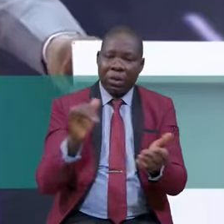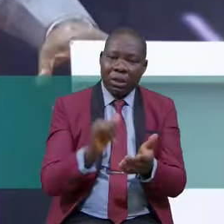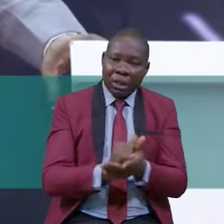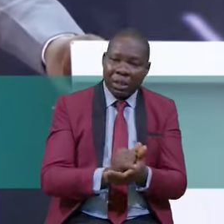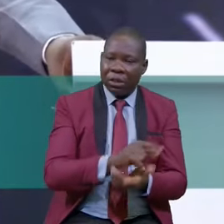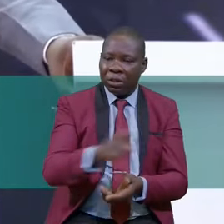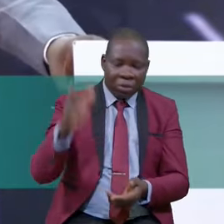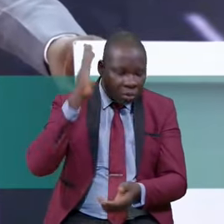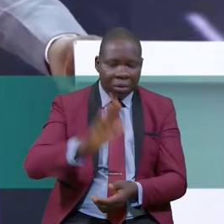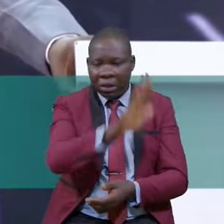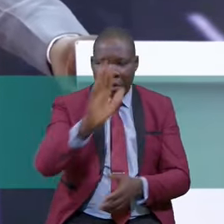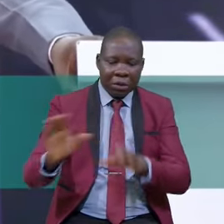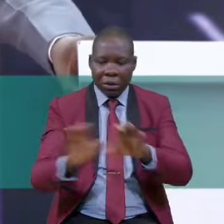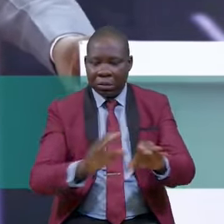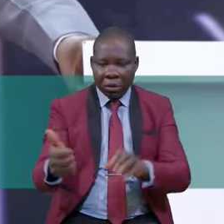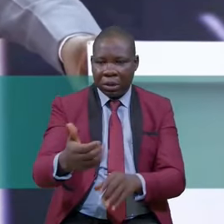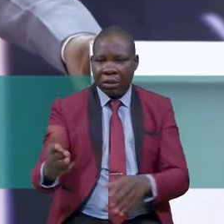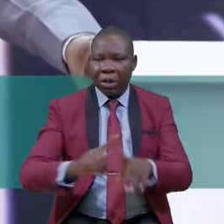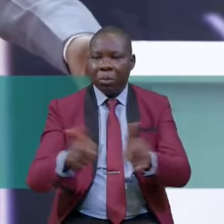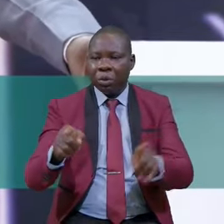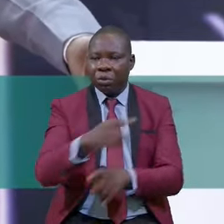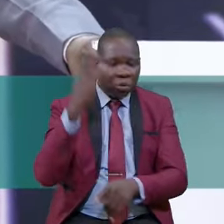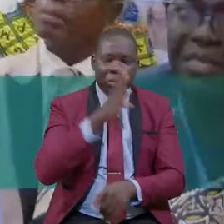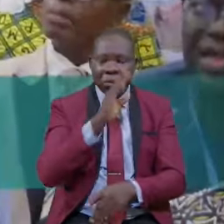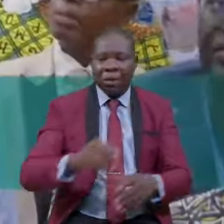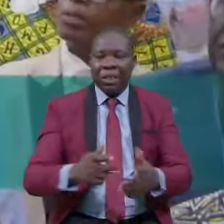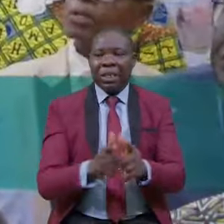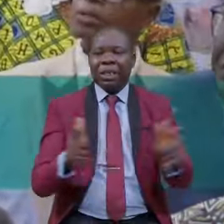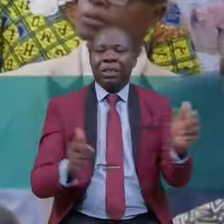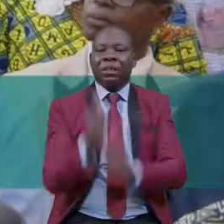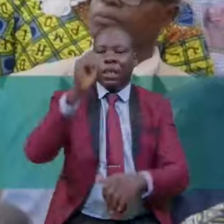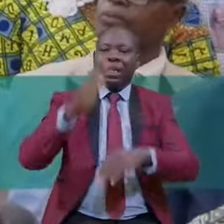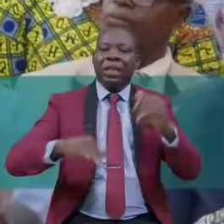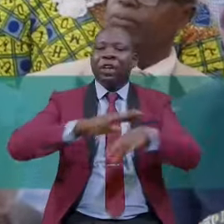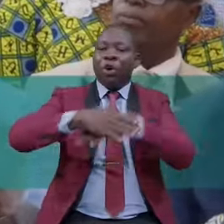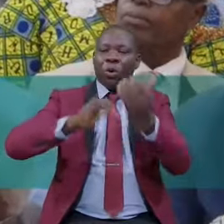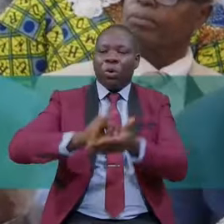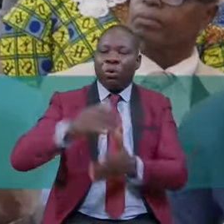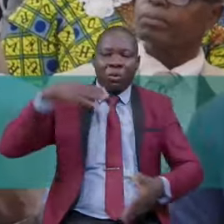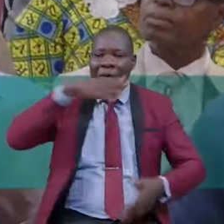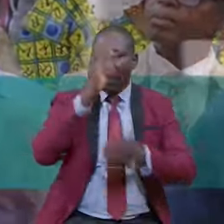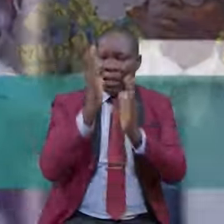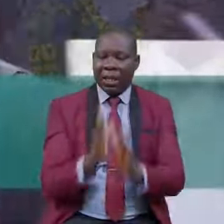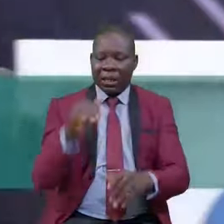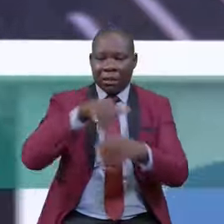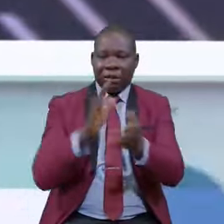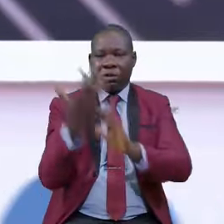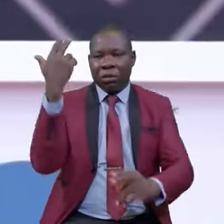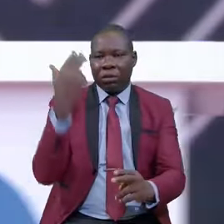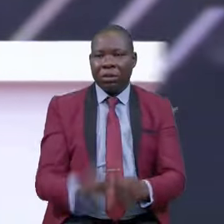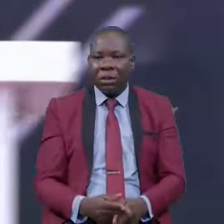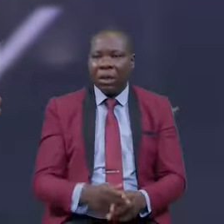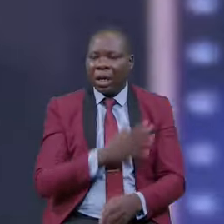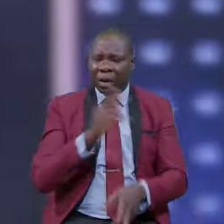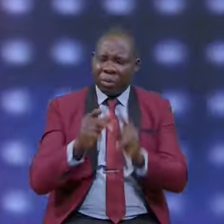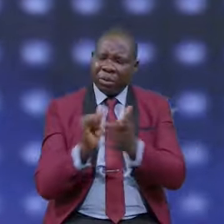rien d'autre, mais tu seras plus grand que ces menteurs. Et ceux qui pensent,